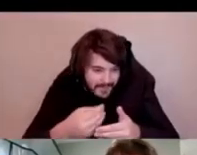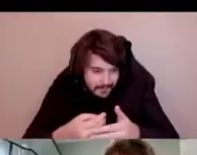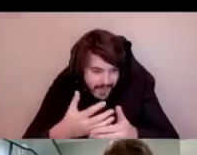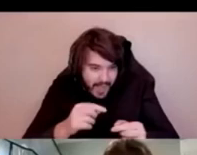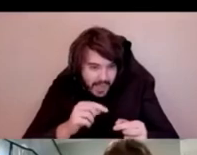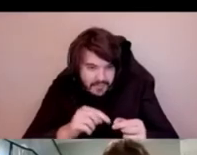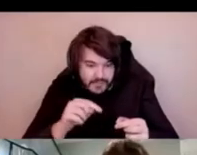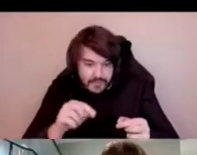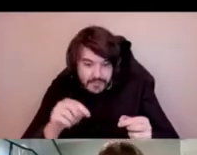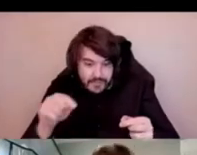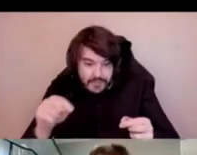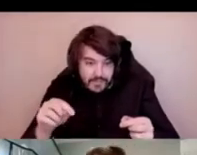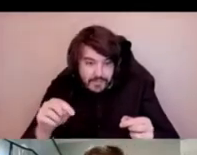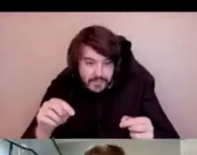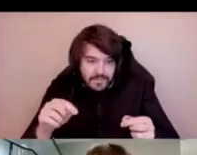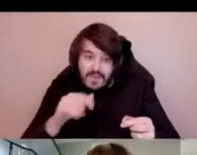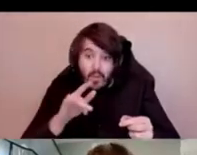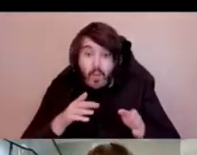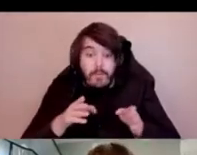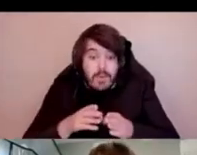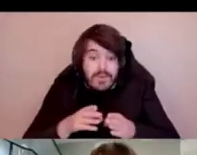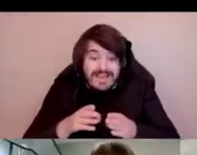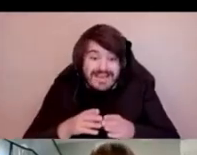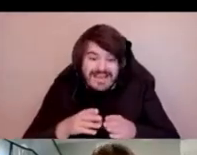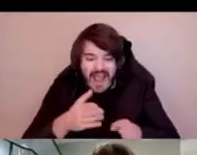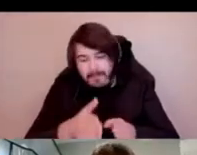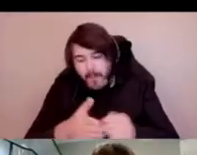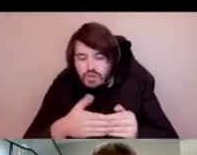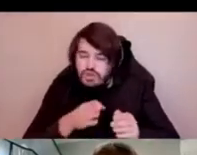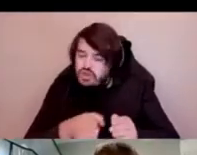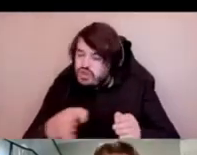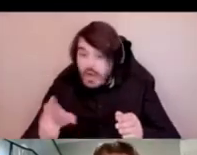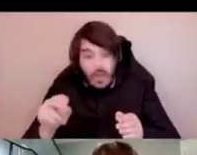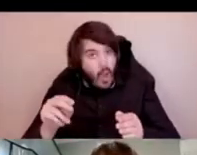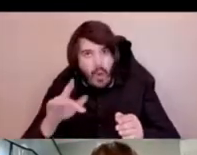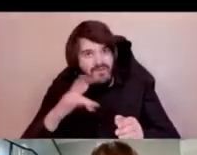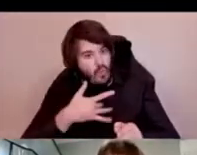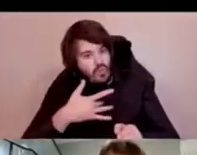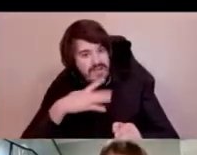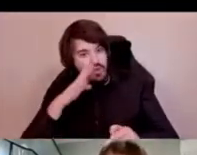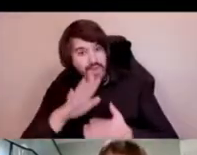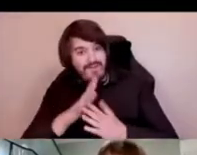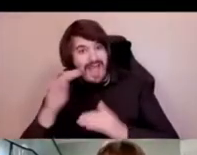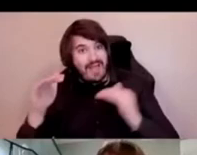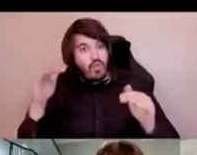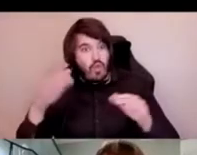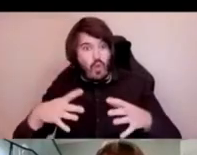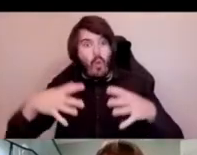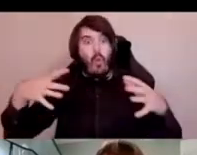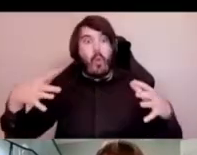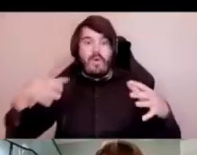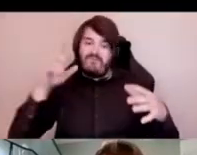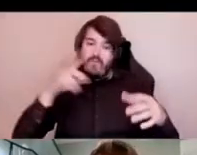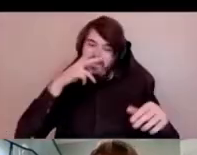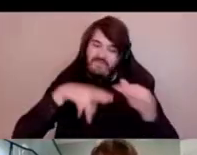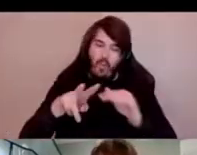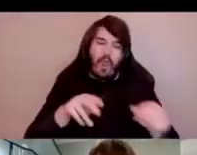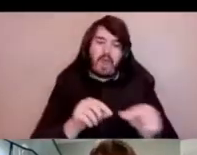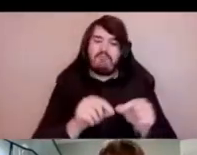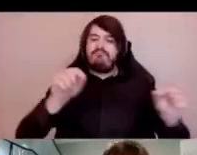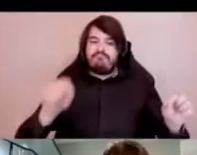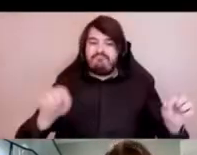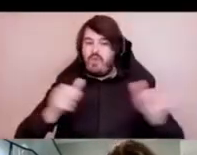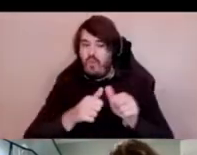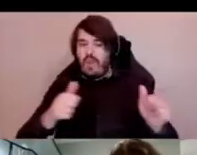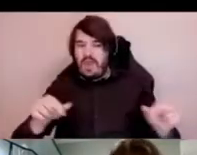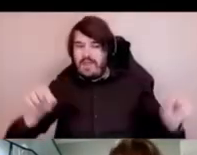viennent. Parce qu'ils sont petits, elle les a pas mis un à côté de l'autre. Elle a pris en compte que plus tard, ils vont être grands. Donc, elle les a laissés assez